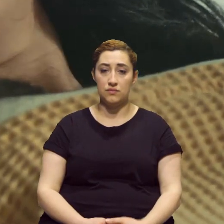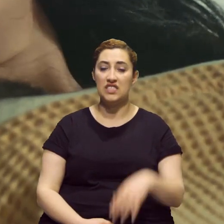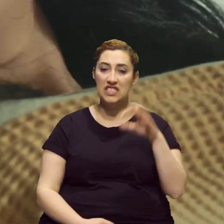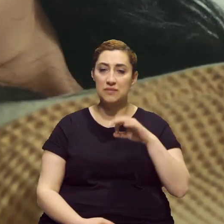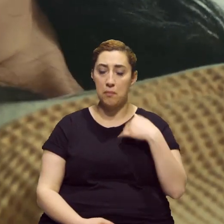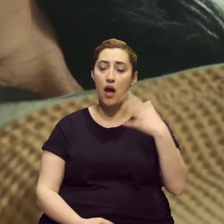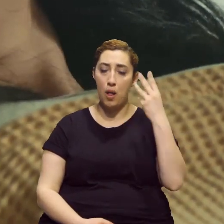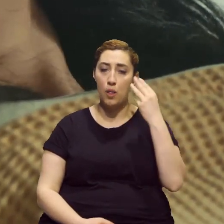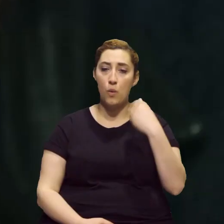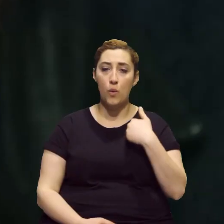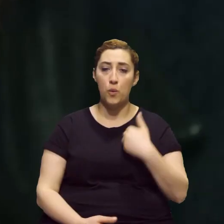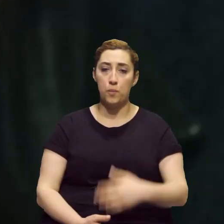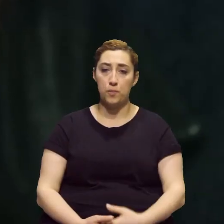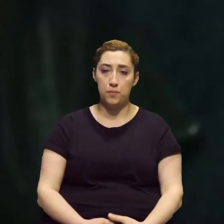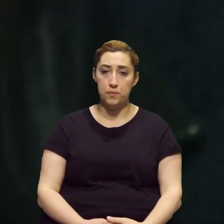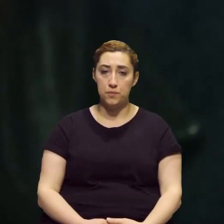Şimdi anlıyorum.